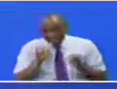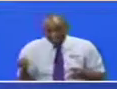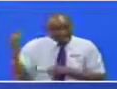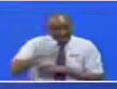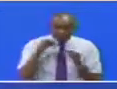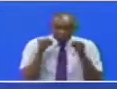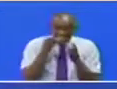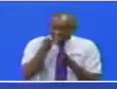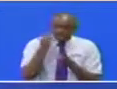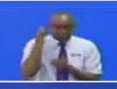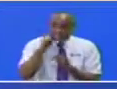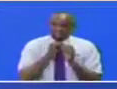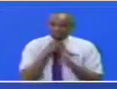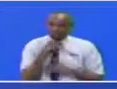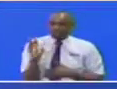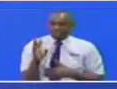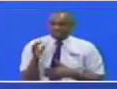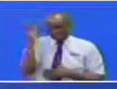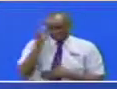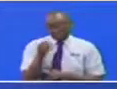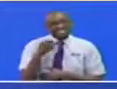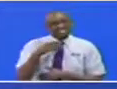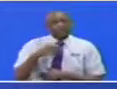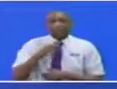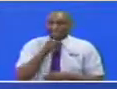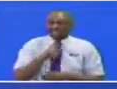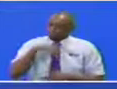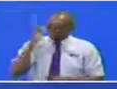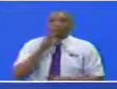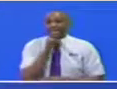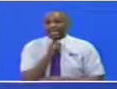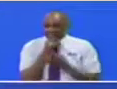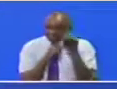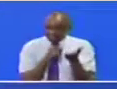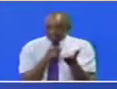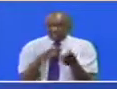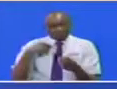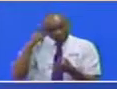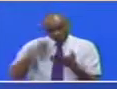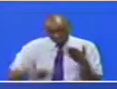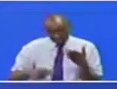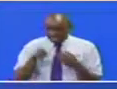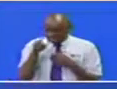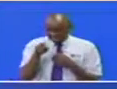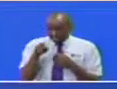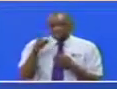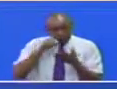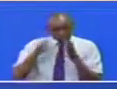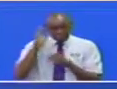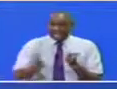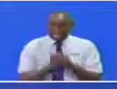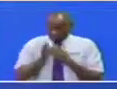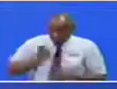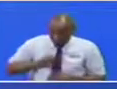hawaendi sana kwa mambo ya siasa, hiyo percentage inakuwa juu kwa wanaume. Sasa tunaonelea ya kuwa zile mapila zinasaidia